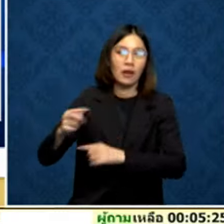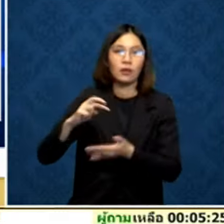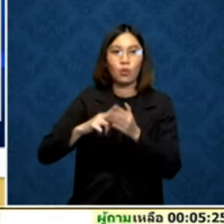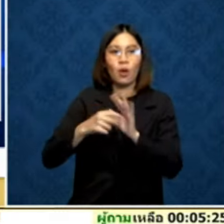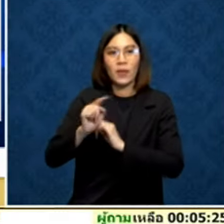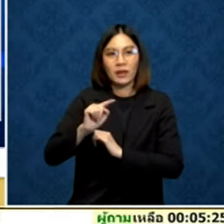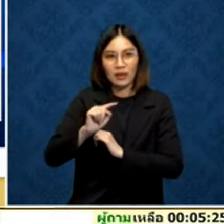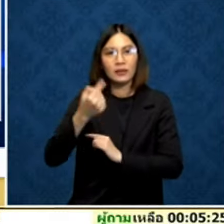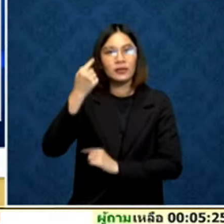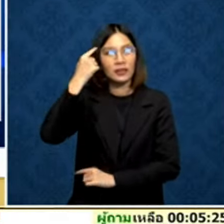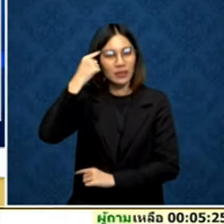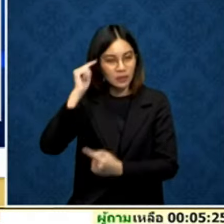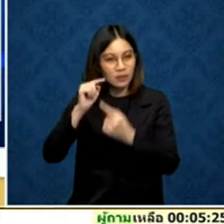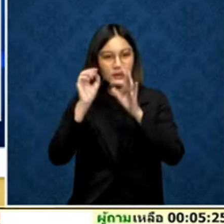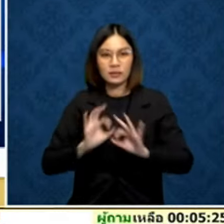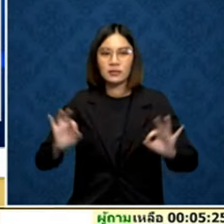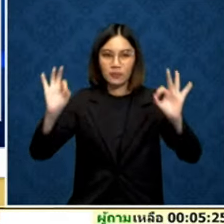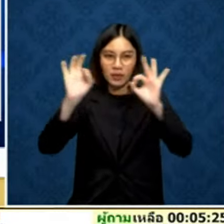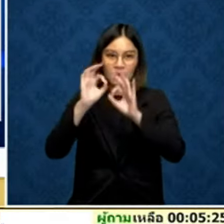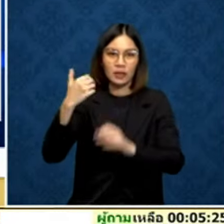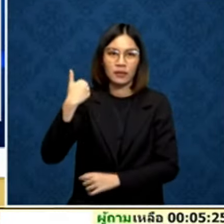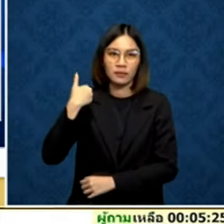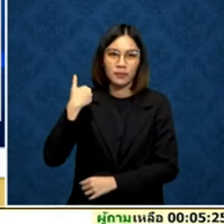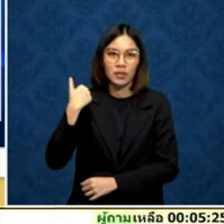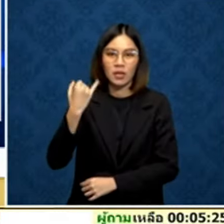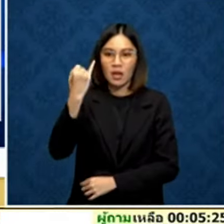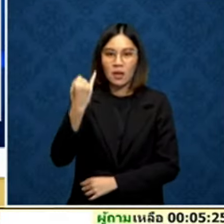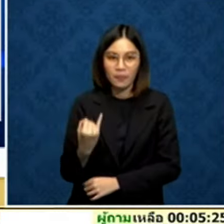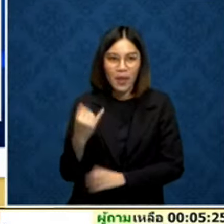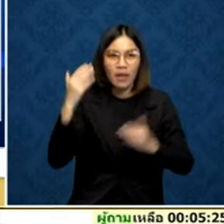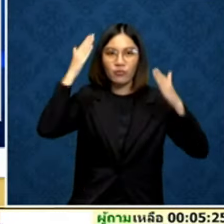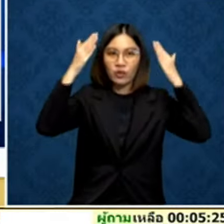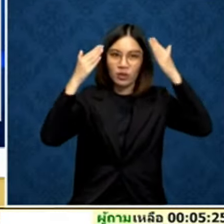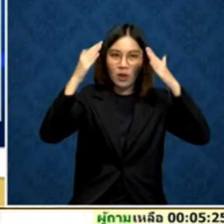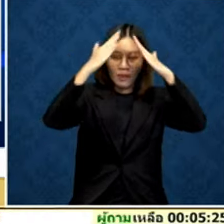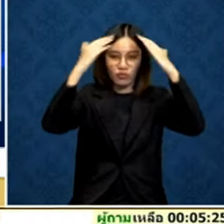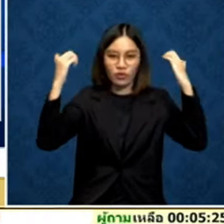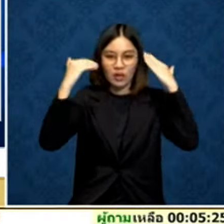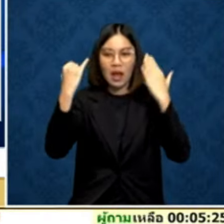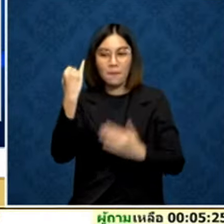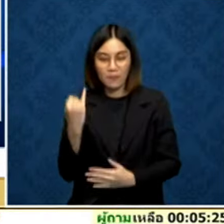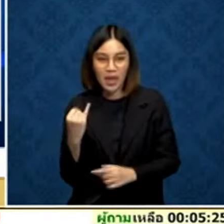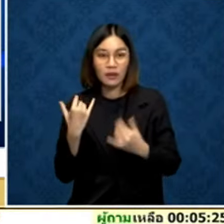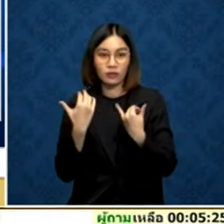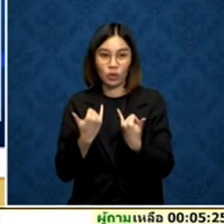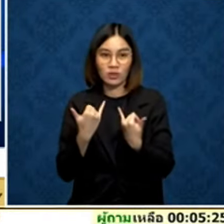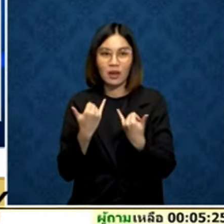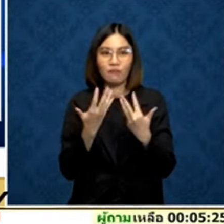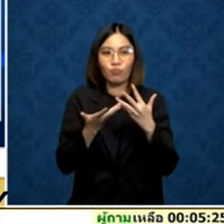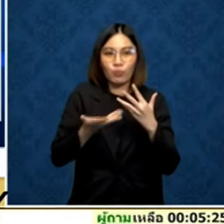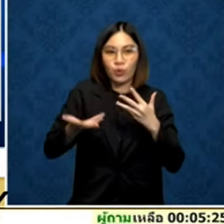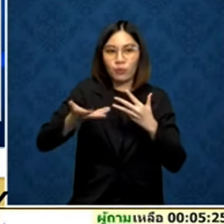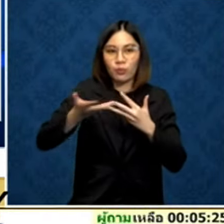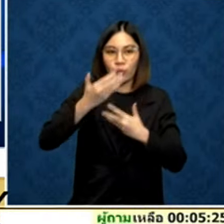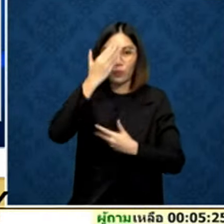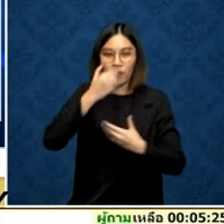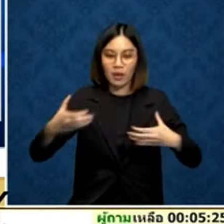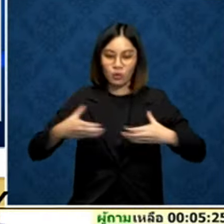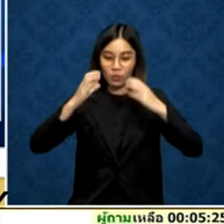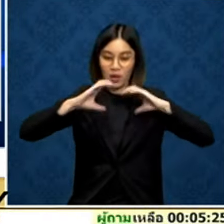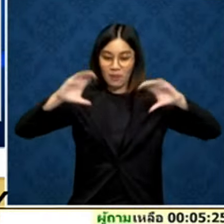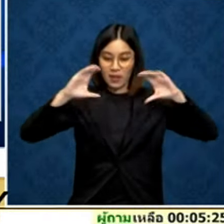เป็นเรื่องที่เราให้ความสำคัญเราแพ้อินโดนีเซียเราแพ้เวียดนามมาตลอดแต่ตอนนี้เรากำลังจะขึ้นมาเพราะว่ารัฐบาลนี้ให้ความสน